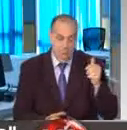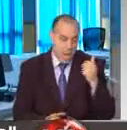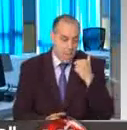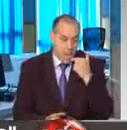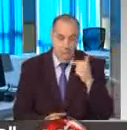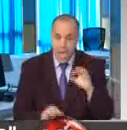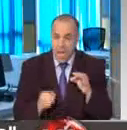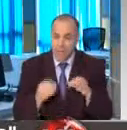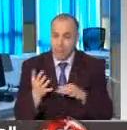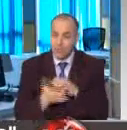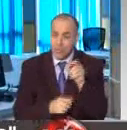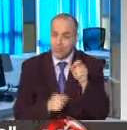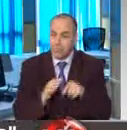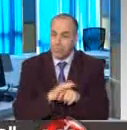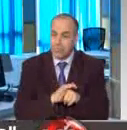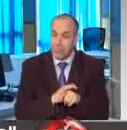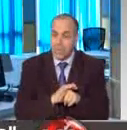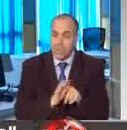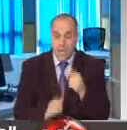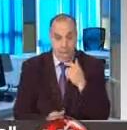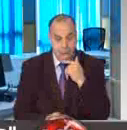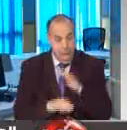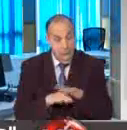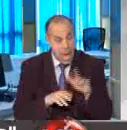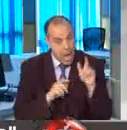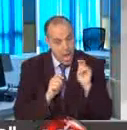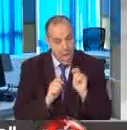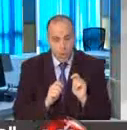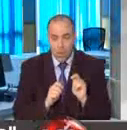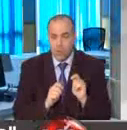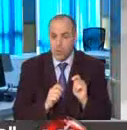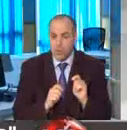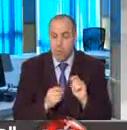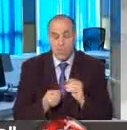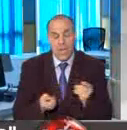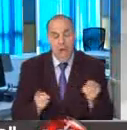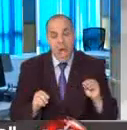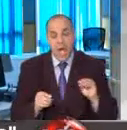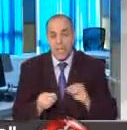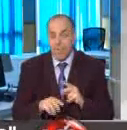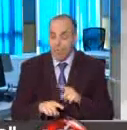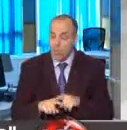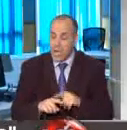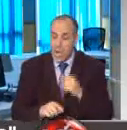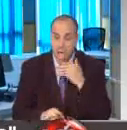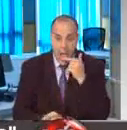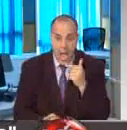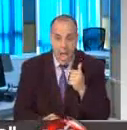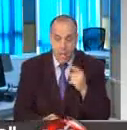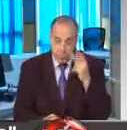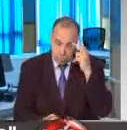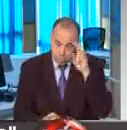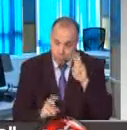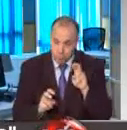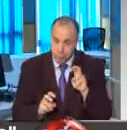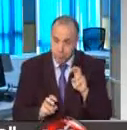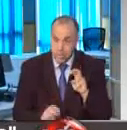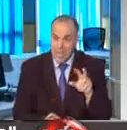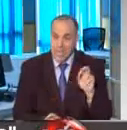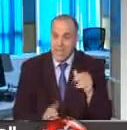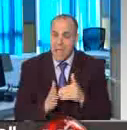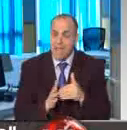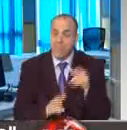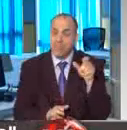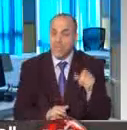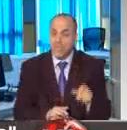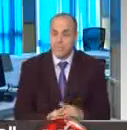لحل أزمة المهاجرين، وحذرت من أن الموقف يتدهور بسرعة في اليونان التي يعلق بها نحو 30,000